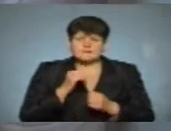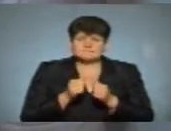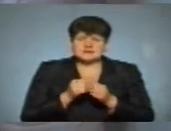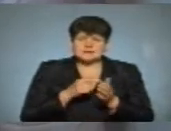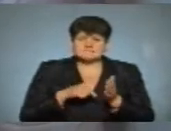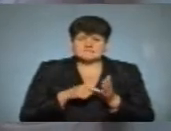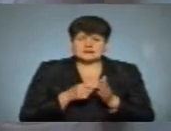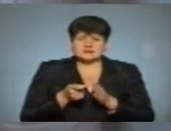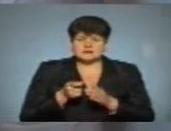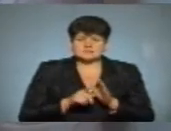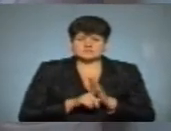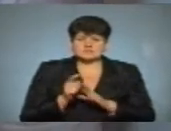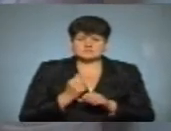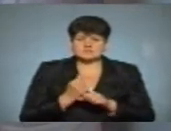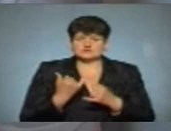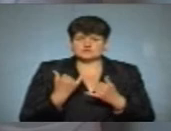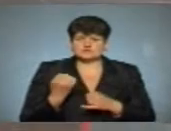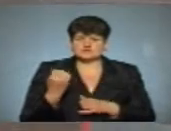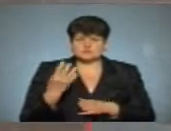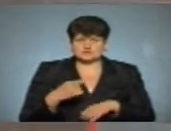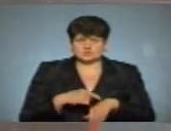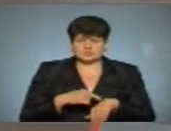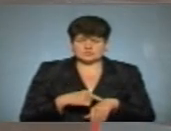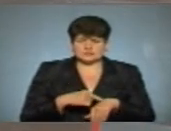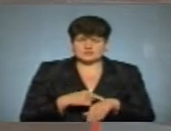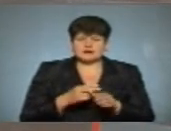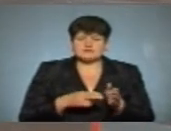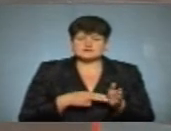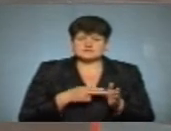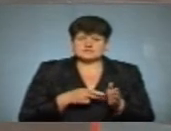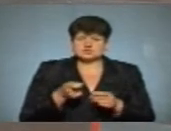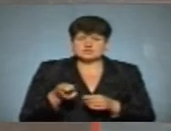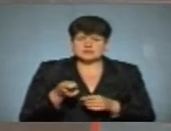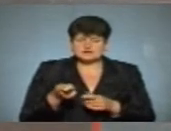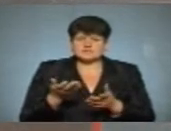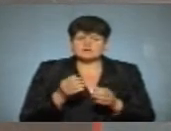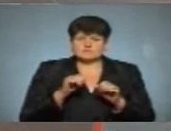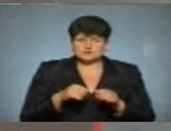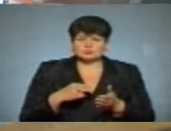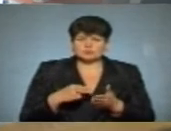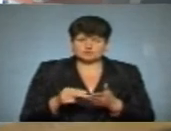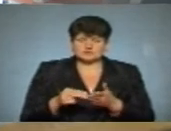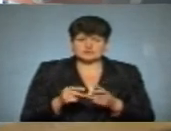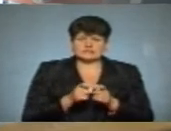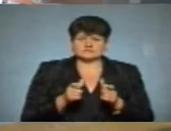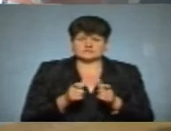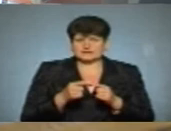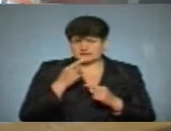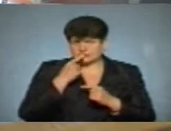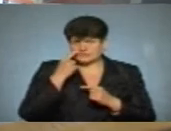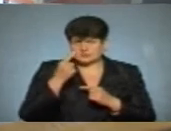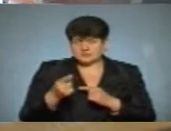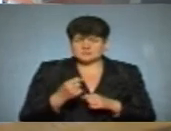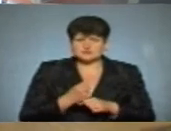приміська каса відновила роботу сьогодні о 14 годині. А от залізнична каса, у якій можна придбати квитки на потяги далеко,